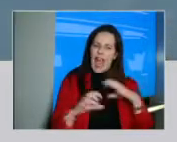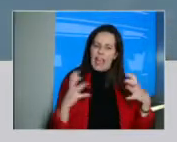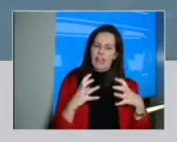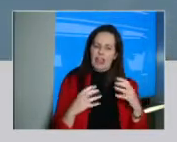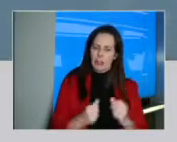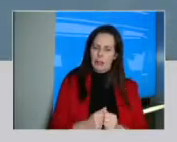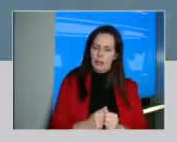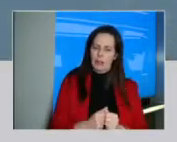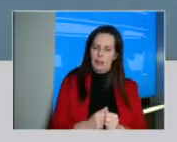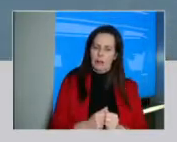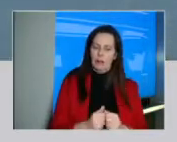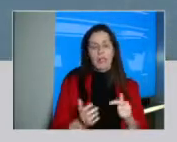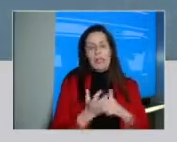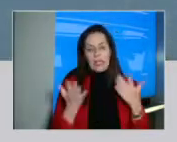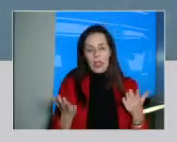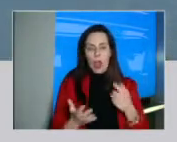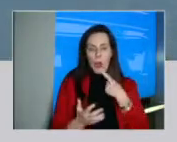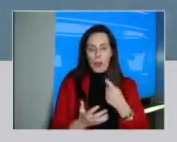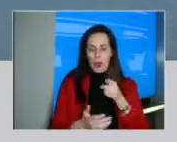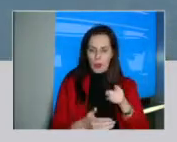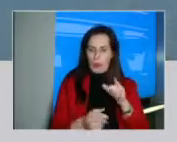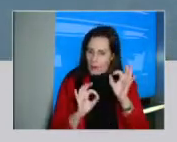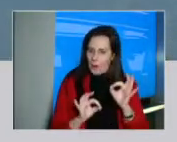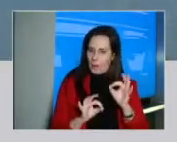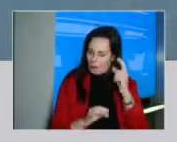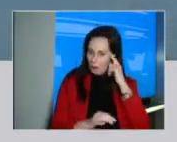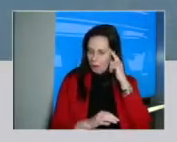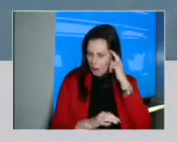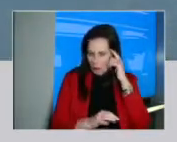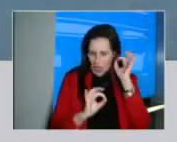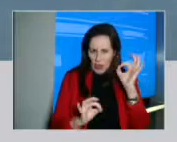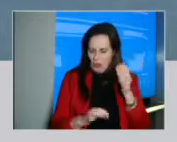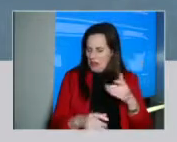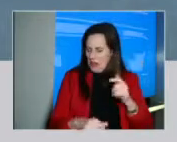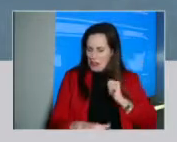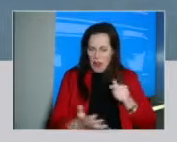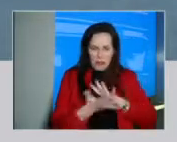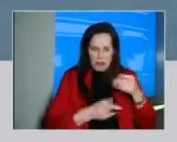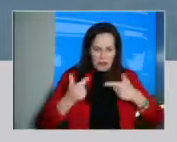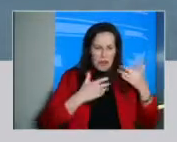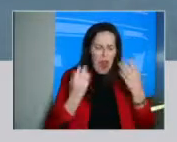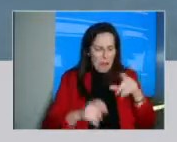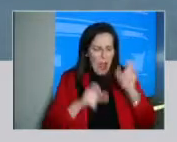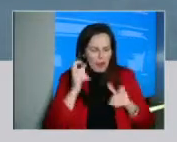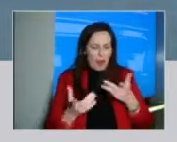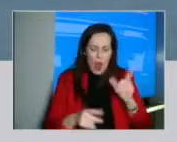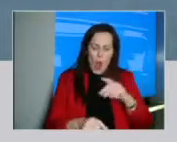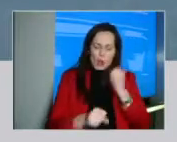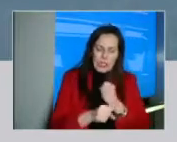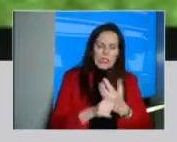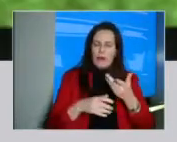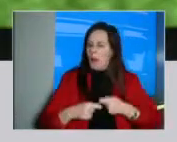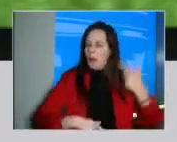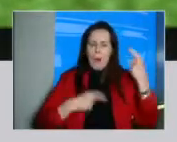של העניין הזה. כי מדבר כאן יחזקאל באמת באופן שכלתני, הצבא הוא בזבזני, הוא גדול, הוא מנופח, הרבה אנשים לא עושים את